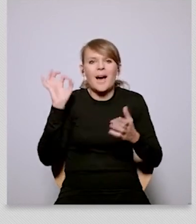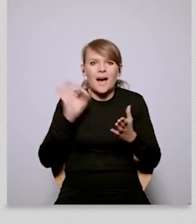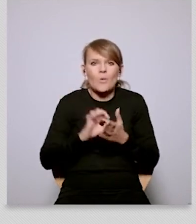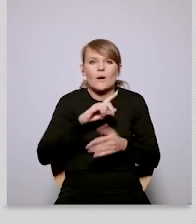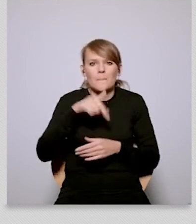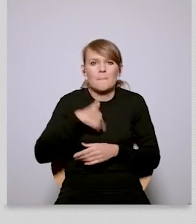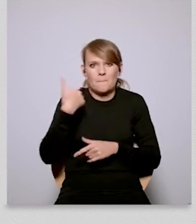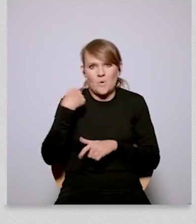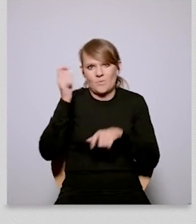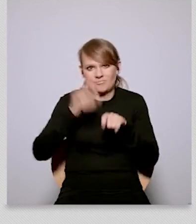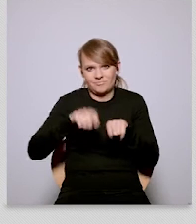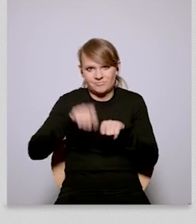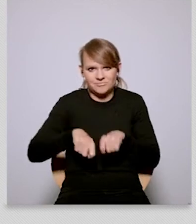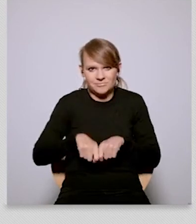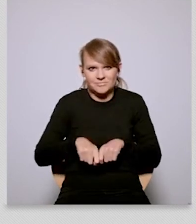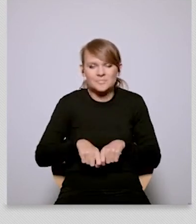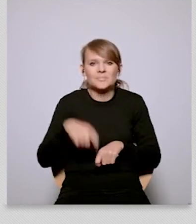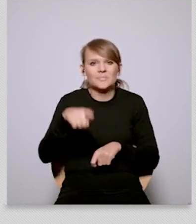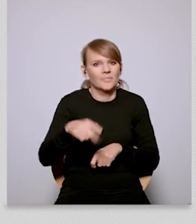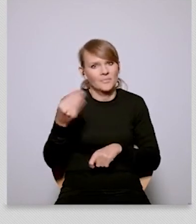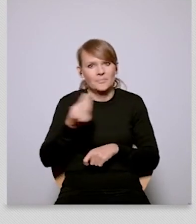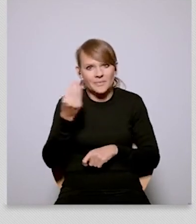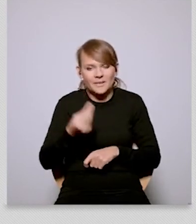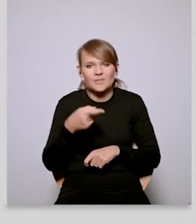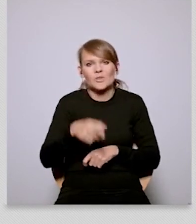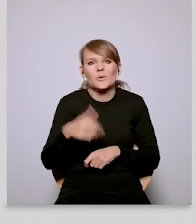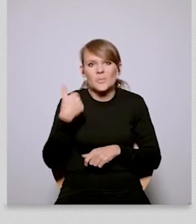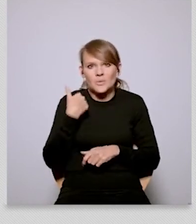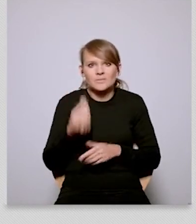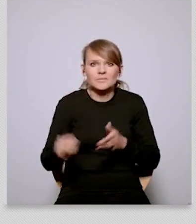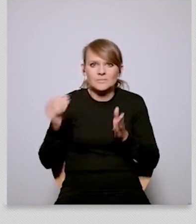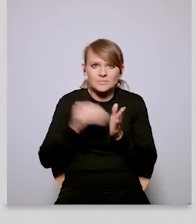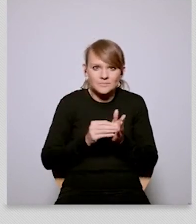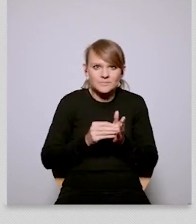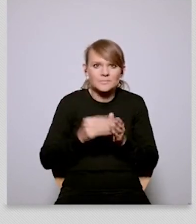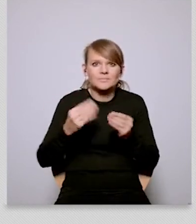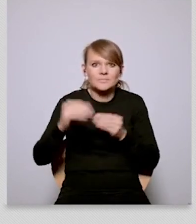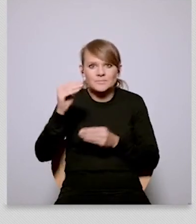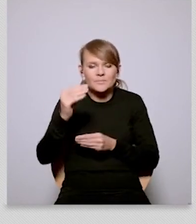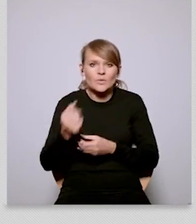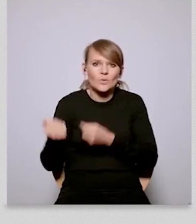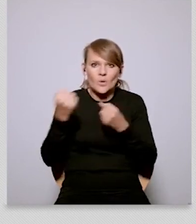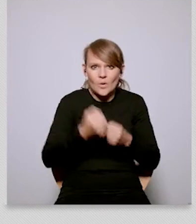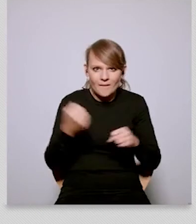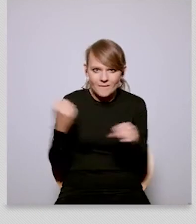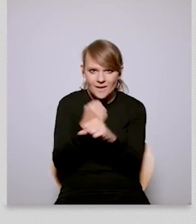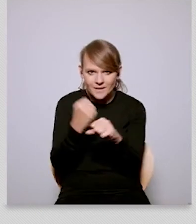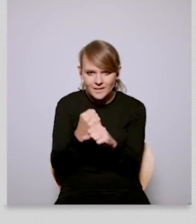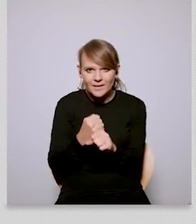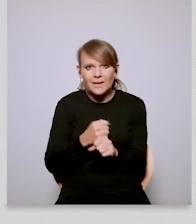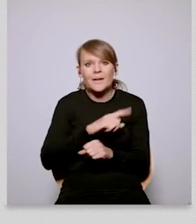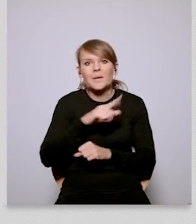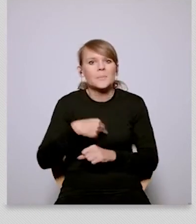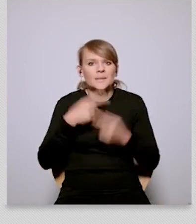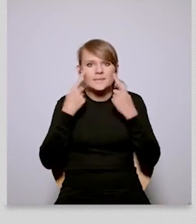zmierzyliśmy bo to się na to się nałożyły zarówno wzrost dostawy dostaw węgla nie zauważyliśmy że zaczyna